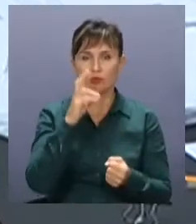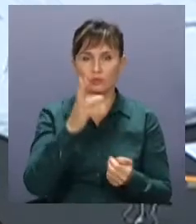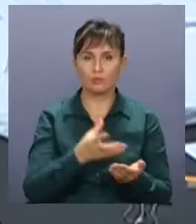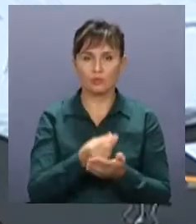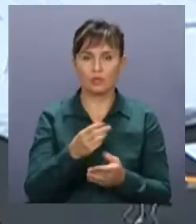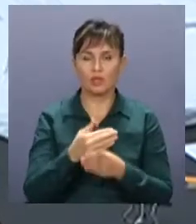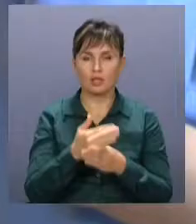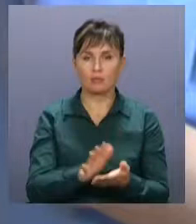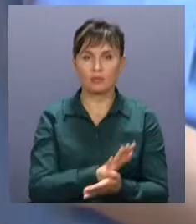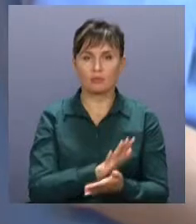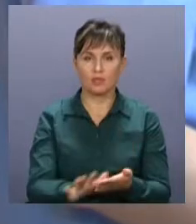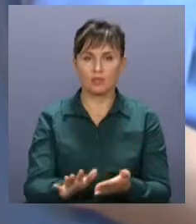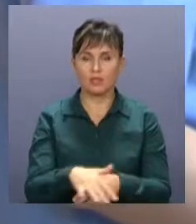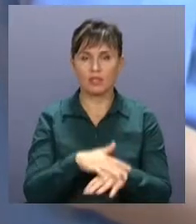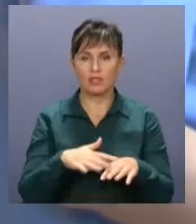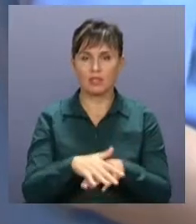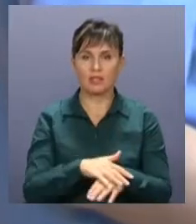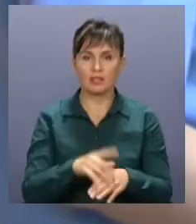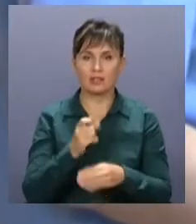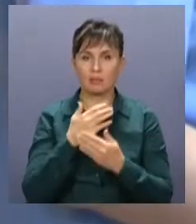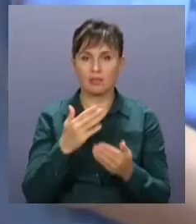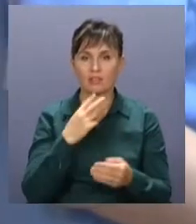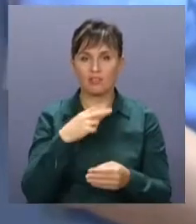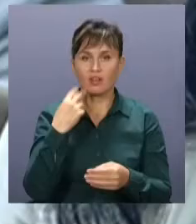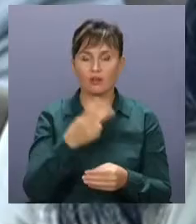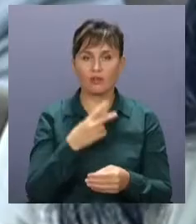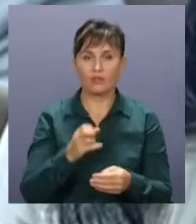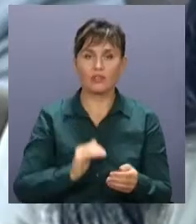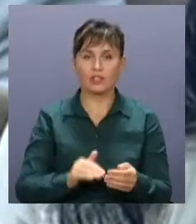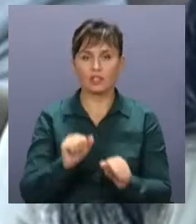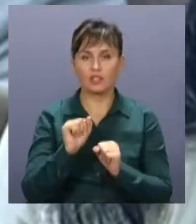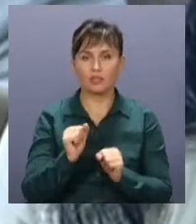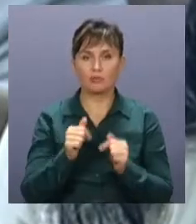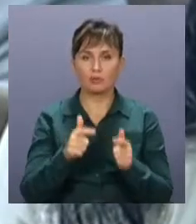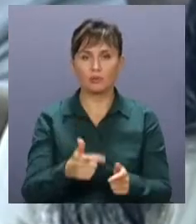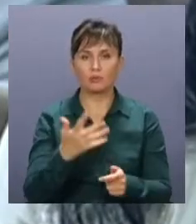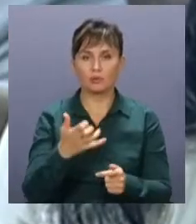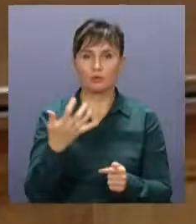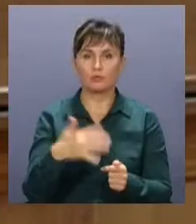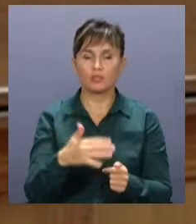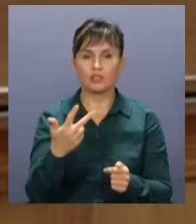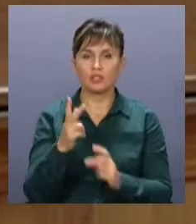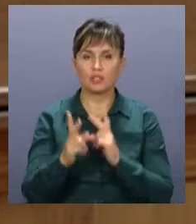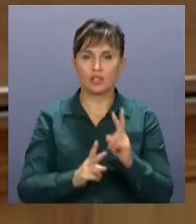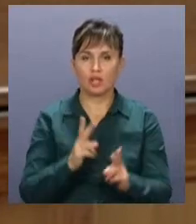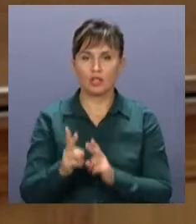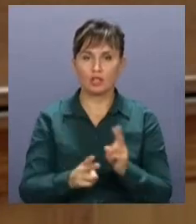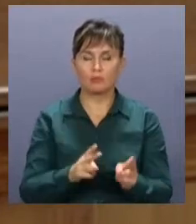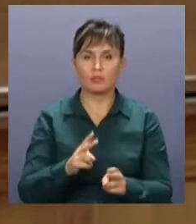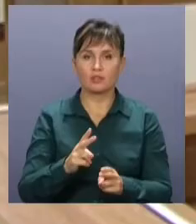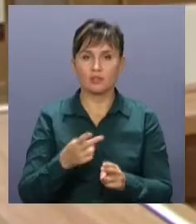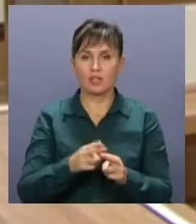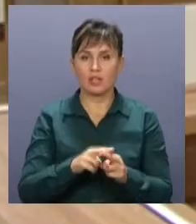для оказания бесплатных услуг населению. За последние два года на частных защитников поступило 553 жалобы. К